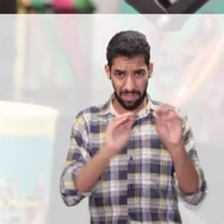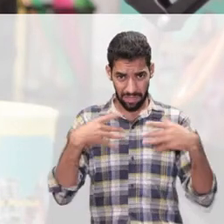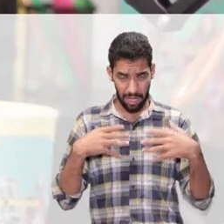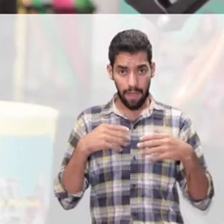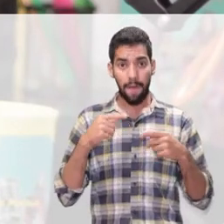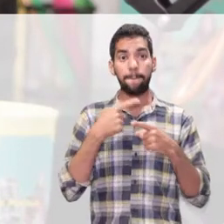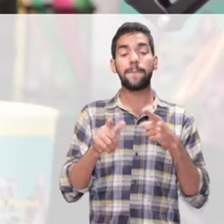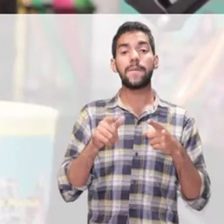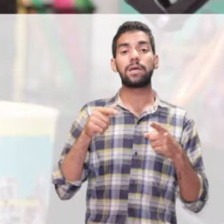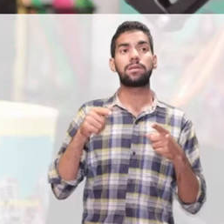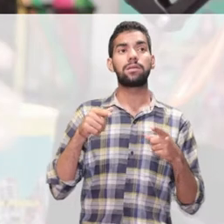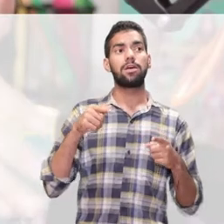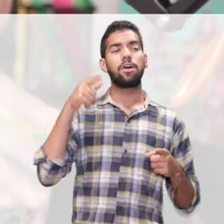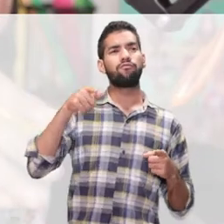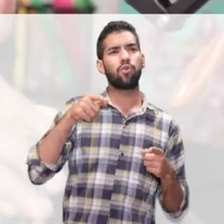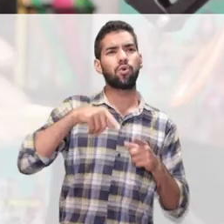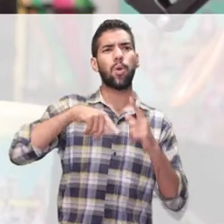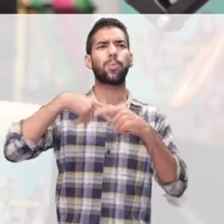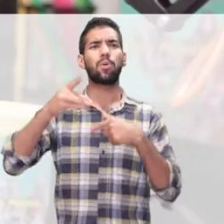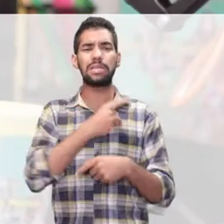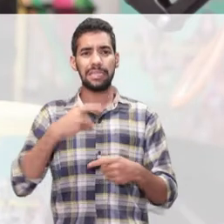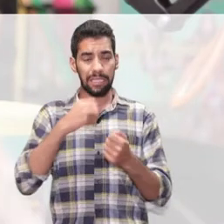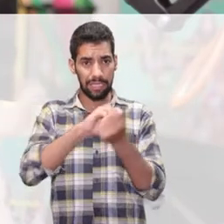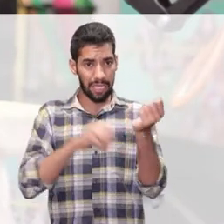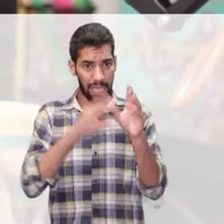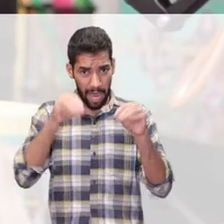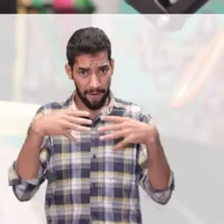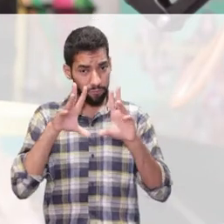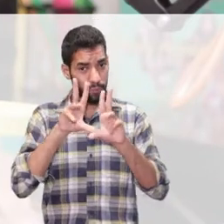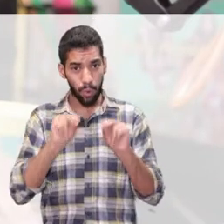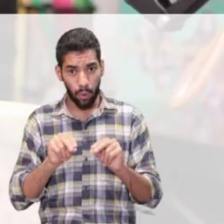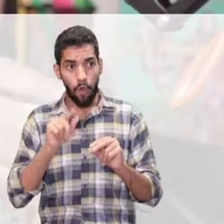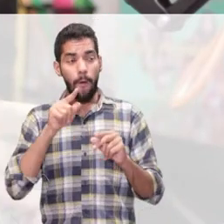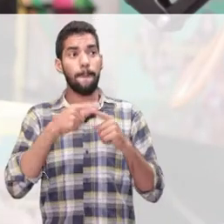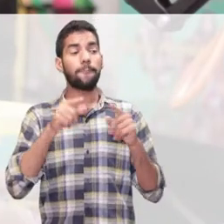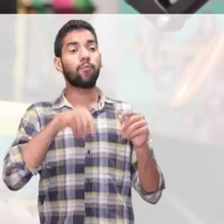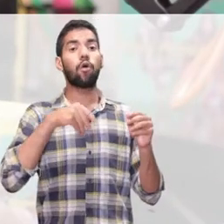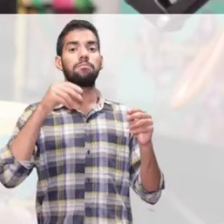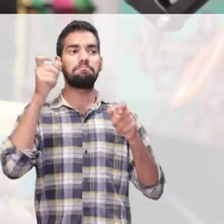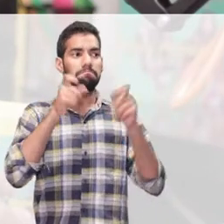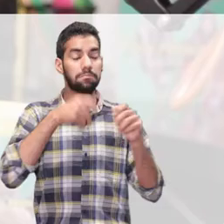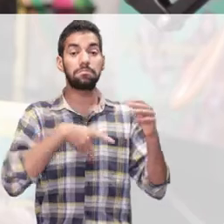सौं अब उसके बाद जाएंगे उस बच्चे तो